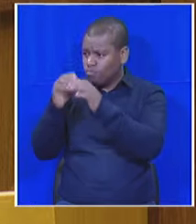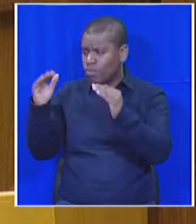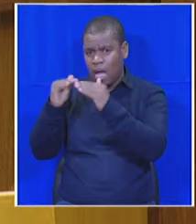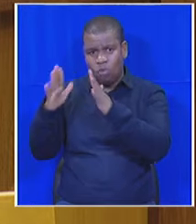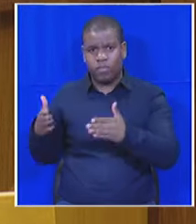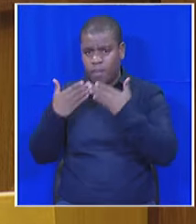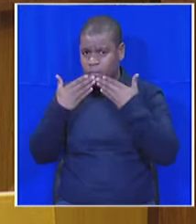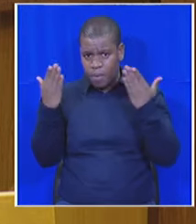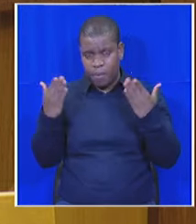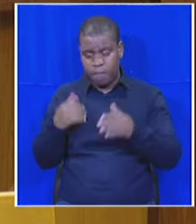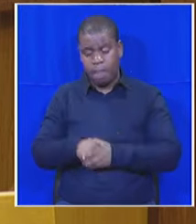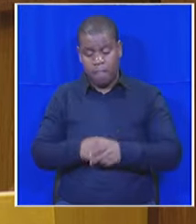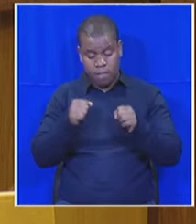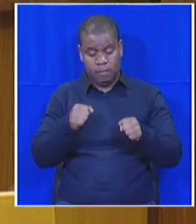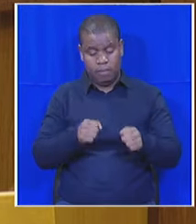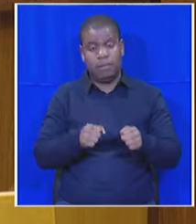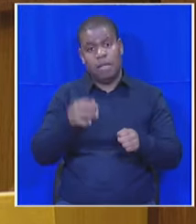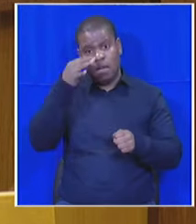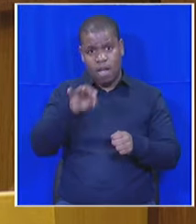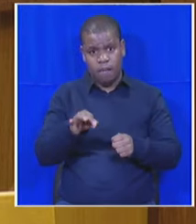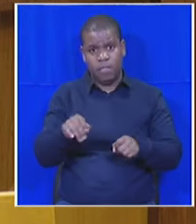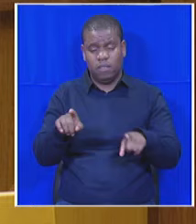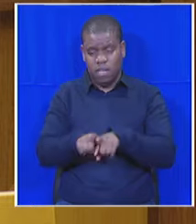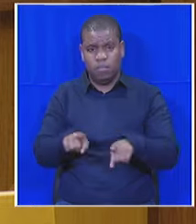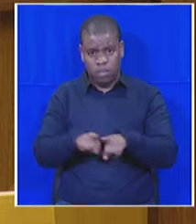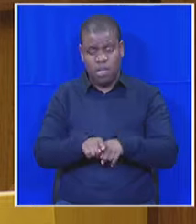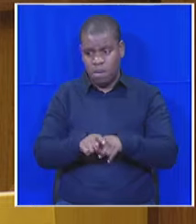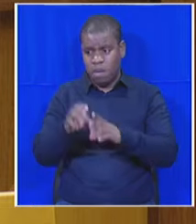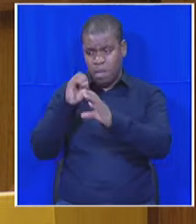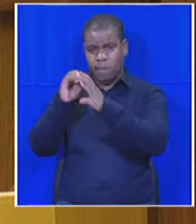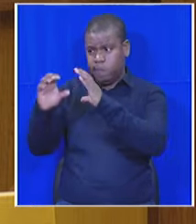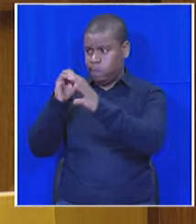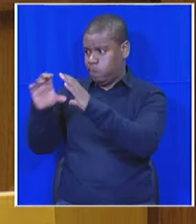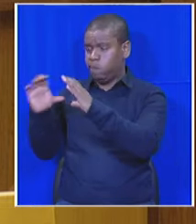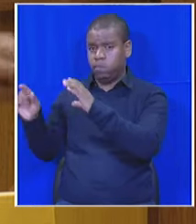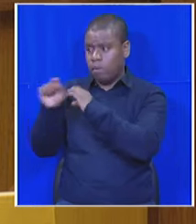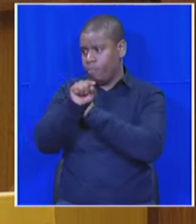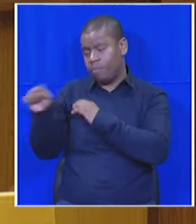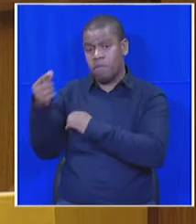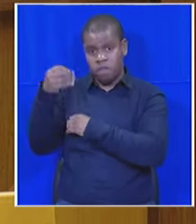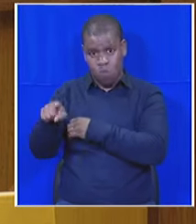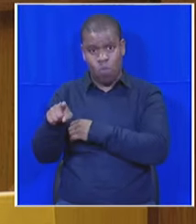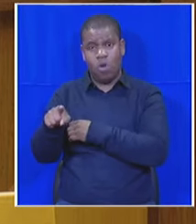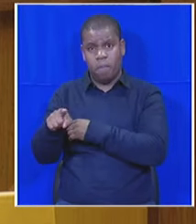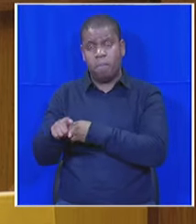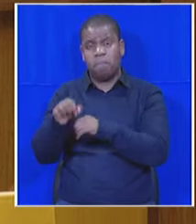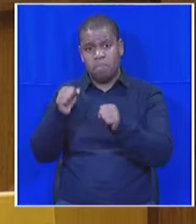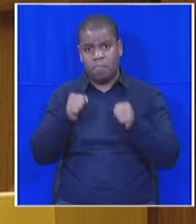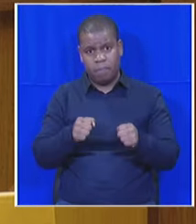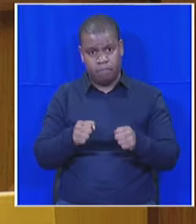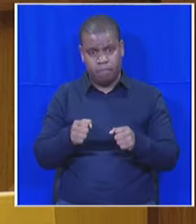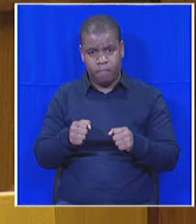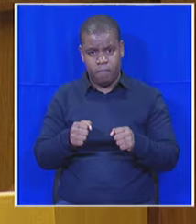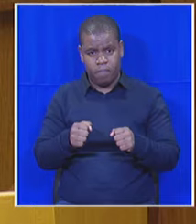unikele Kapa imali ibe nguye obaleka emva kwabo elungisela labantu baseKapa kuba abasebenzisa imali kwezi ndawo zabantu